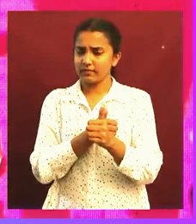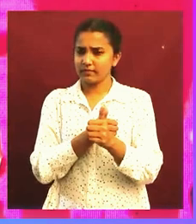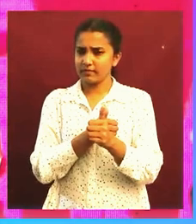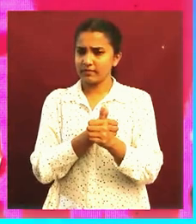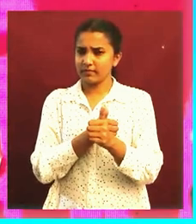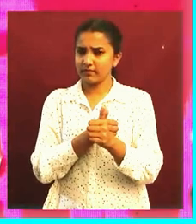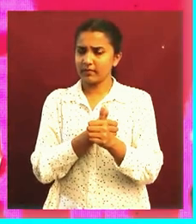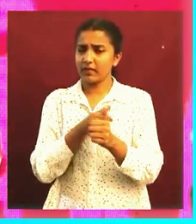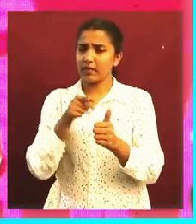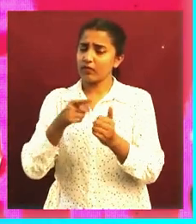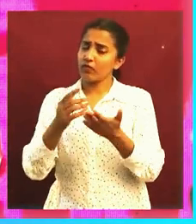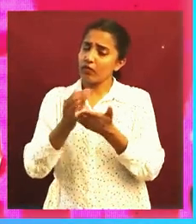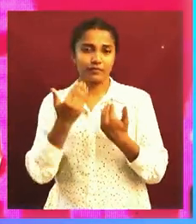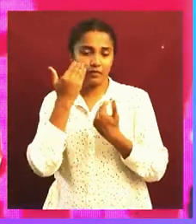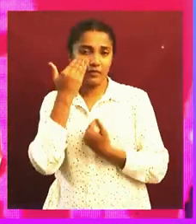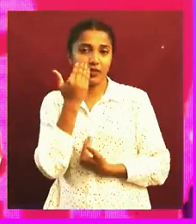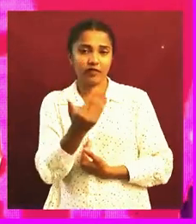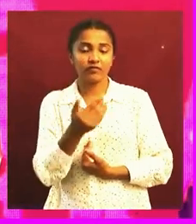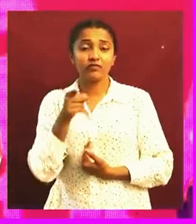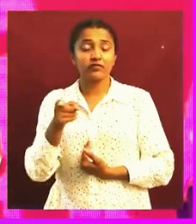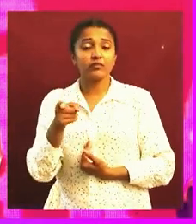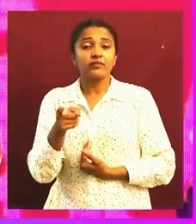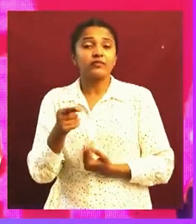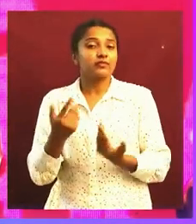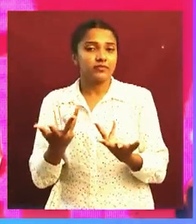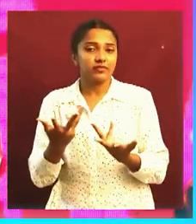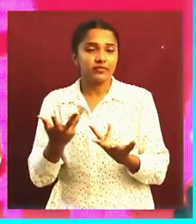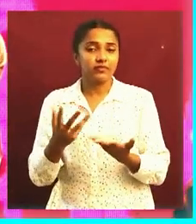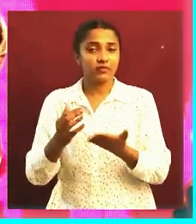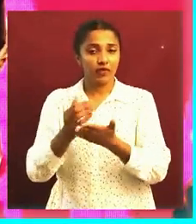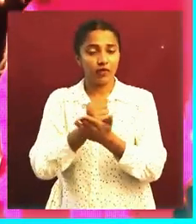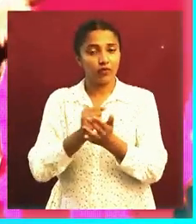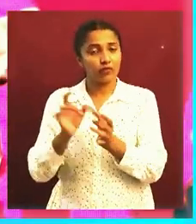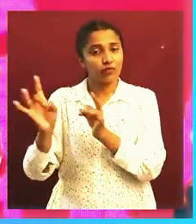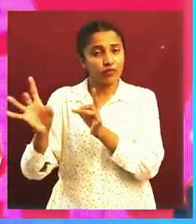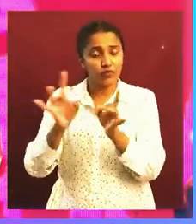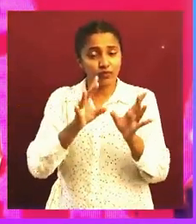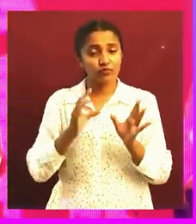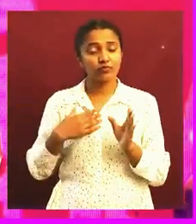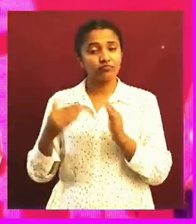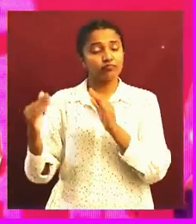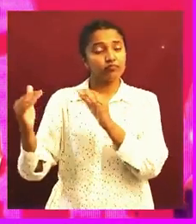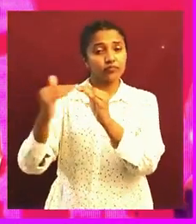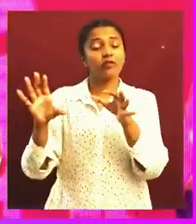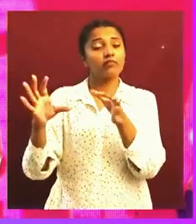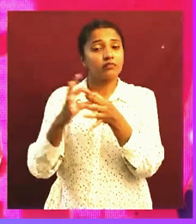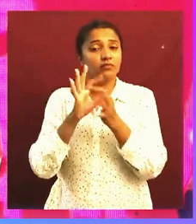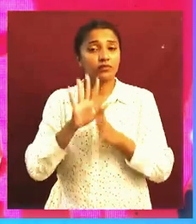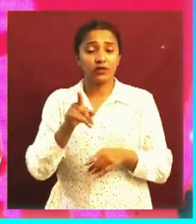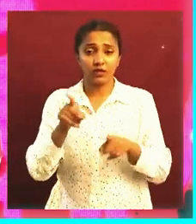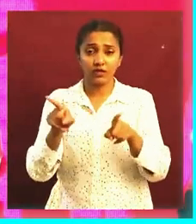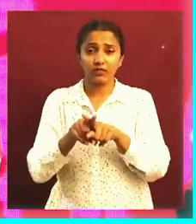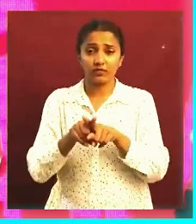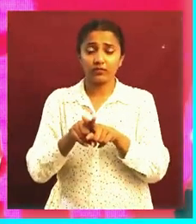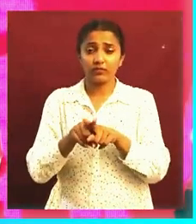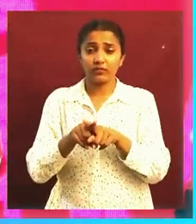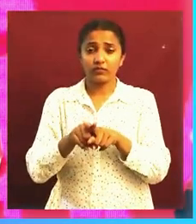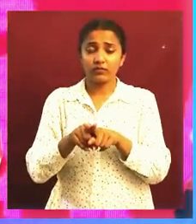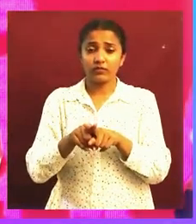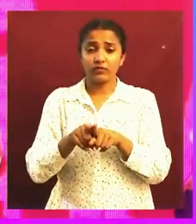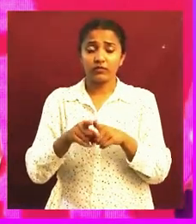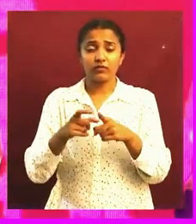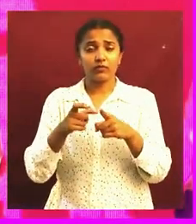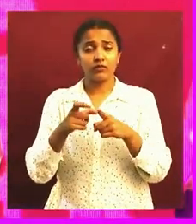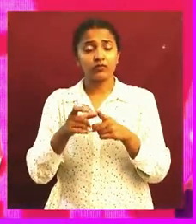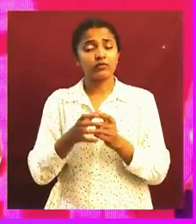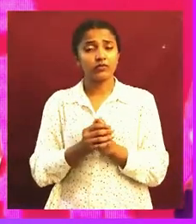ஹரி பெஹதிலி மே ஒக்கம அபிட பேனோ எனிசா மகத வெலாதி பின் ஒக்கம எக்க கந்தோரகட எகத்து வெவிந்த பனவ மகா கலு தனய